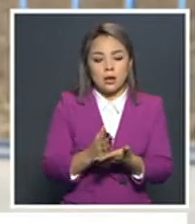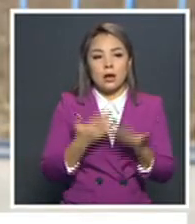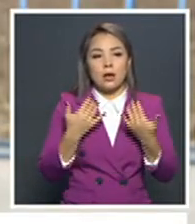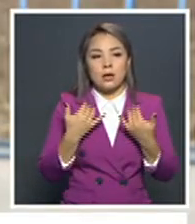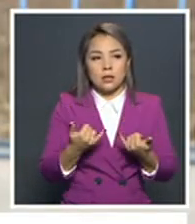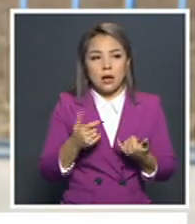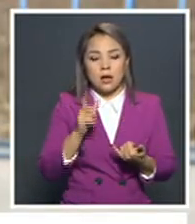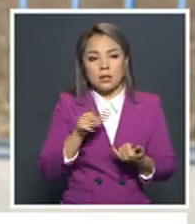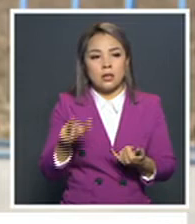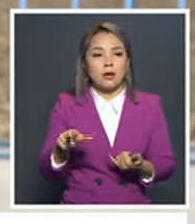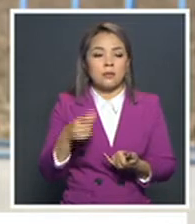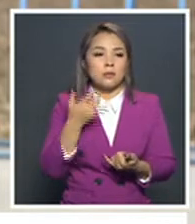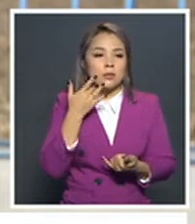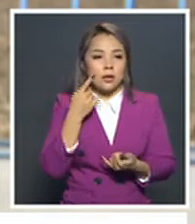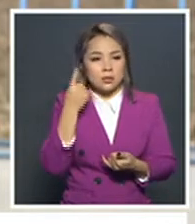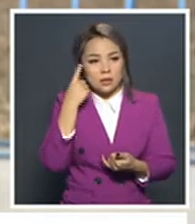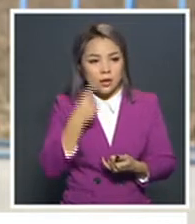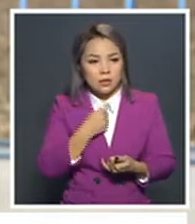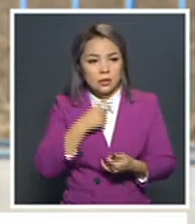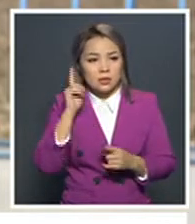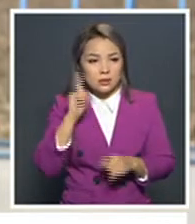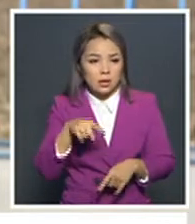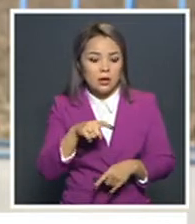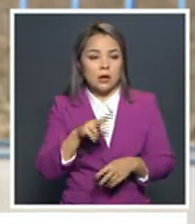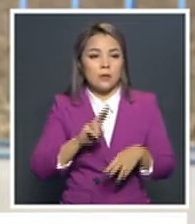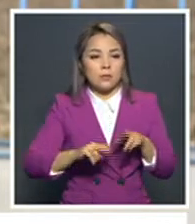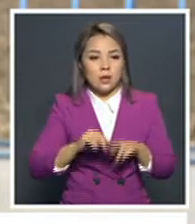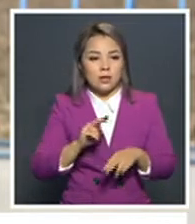бізге хабарласқасын. Бізді мердігермен